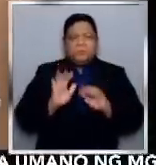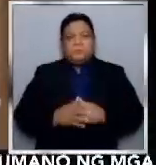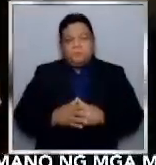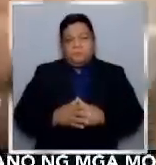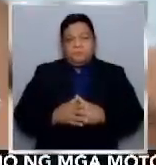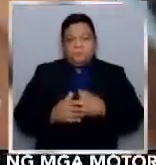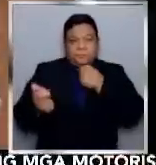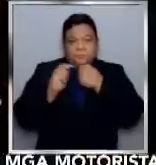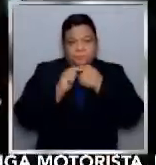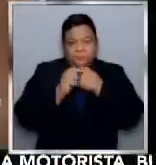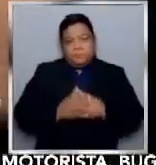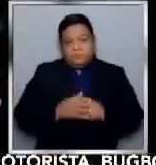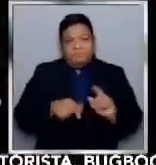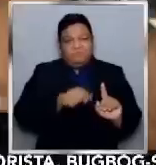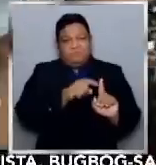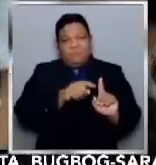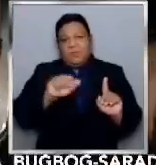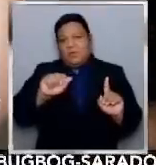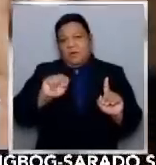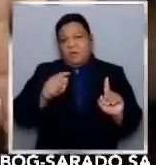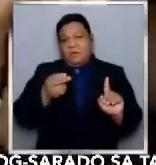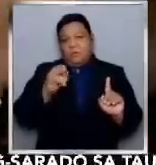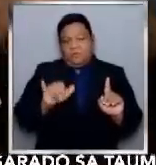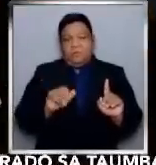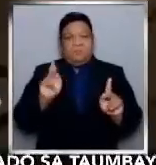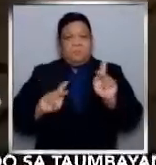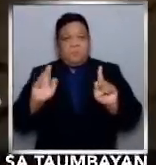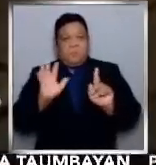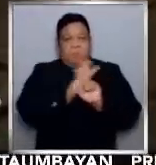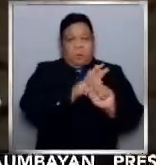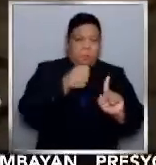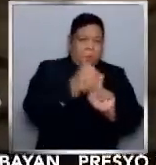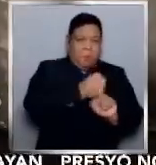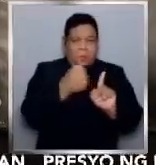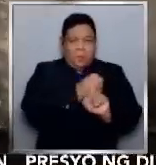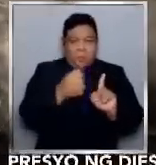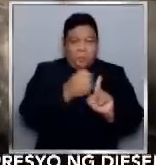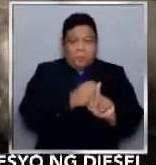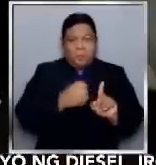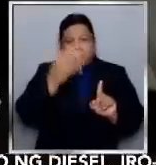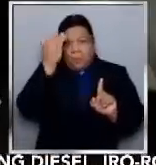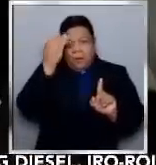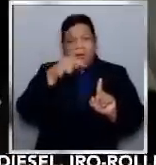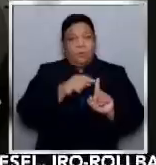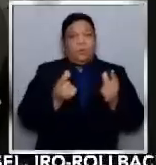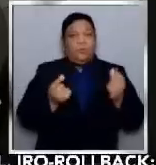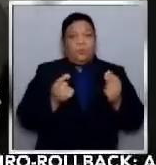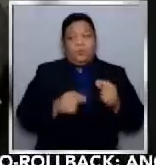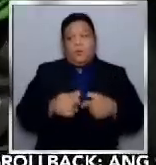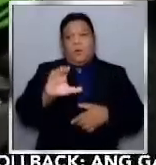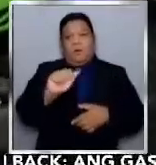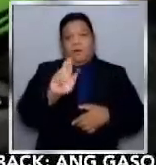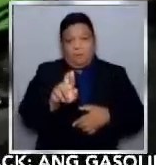na si Anthony Serna bago pa maaresto sa Baclaran, Parañaque kagabi. Binanggaraw nito ang isang kotse at tatlong